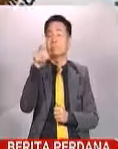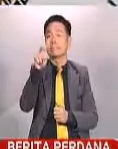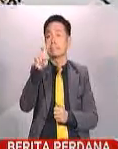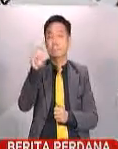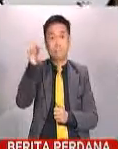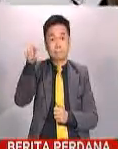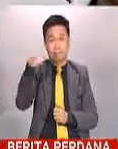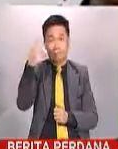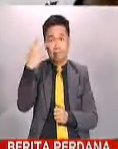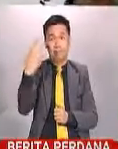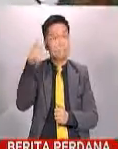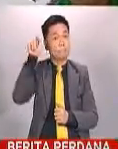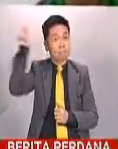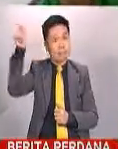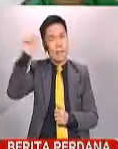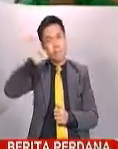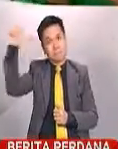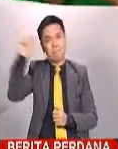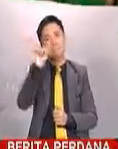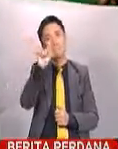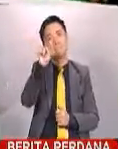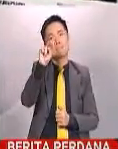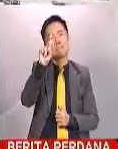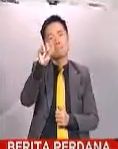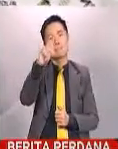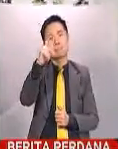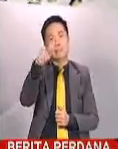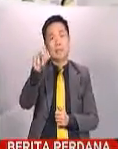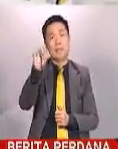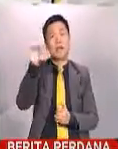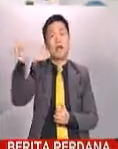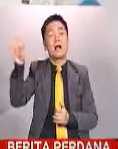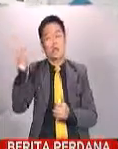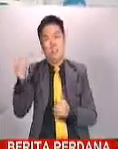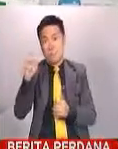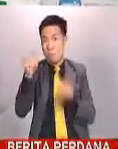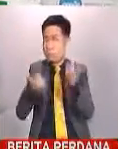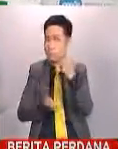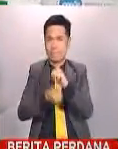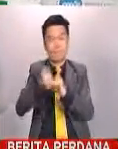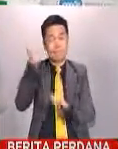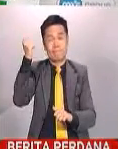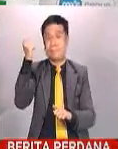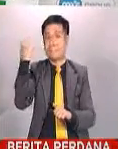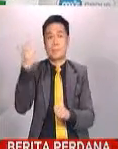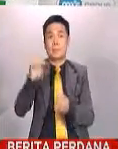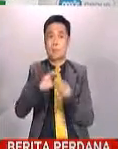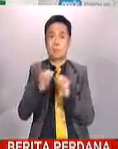Sandakan Sabah. Pada edisi lalu, pasukan Borneo Eagles menjuarai kejohanan.